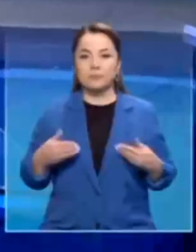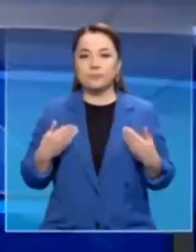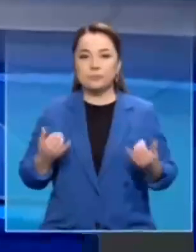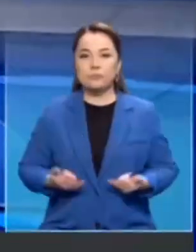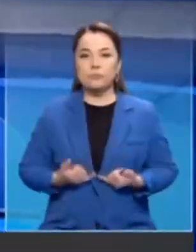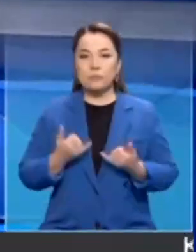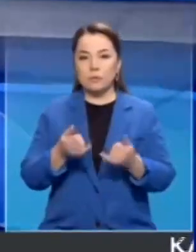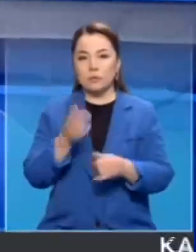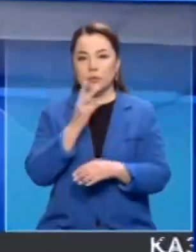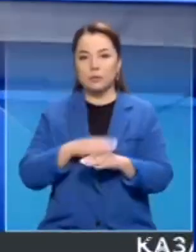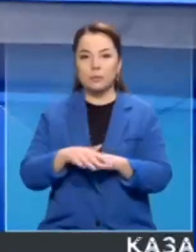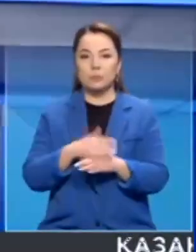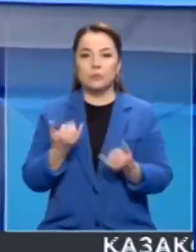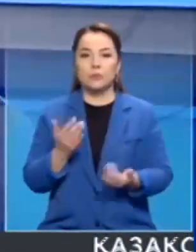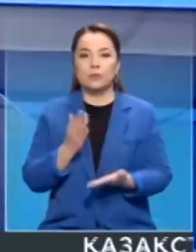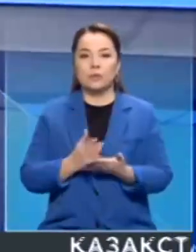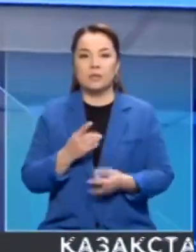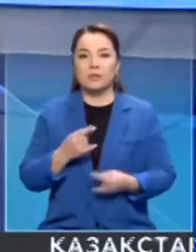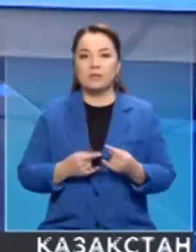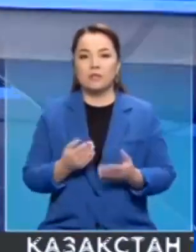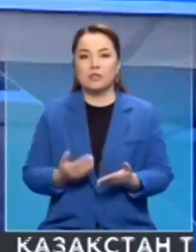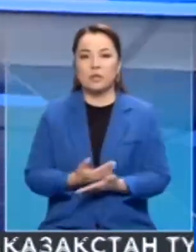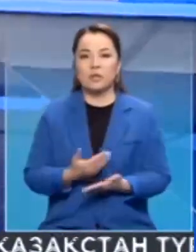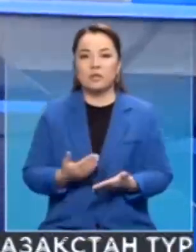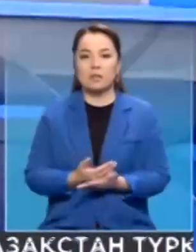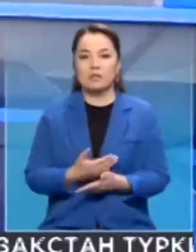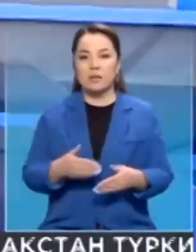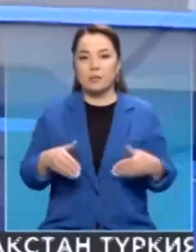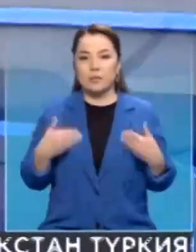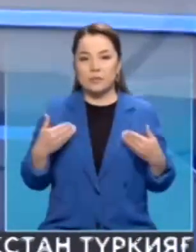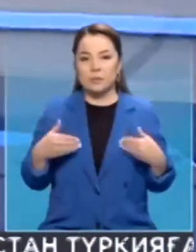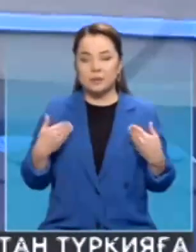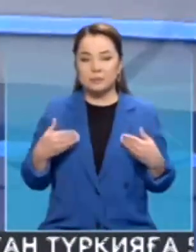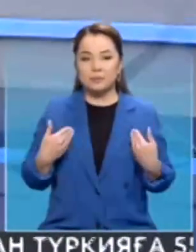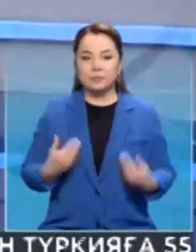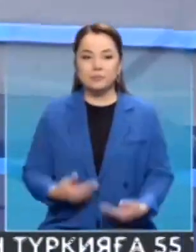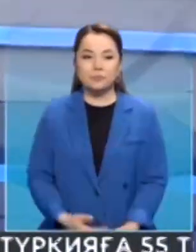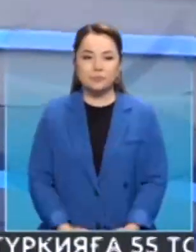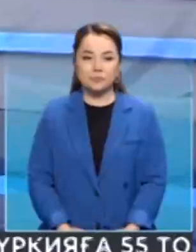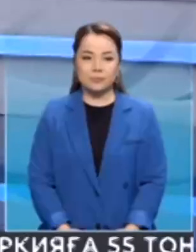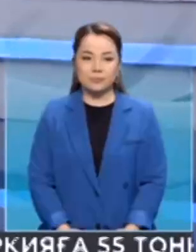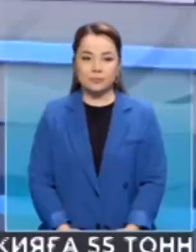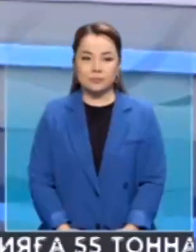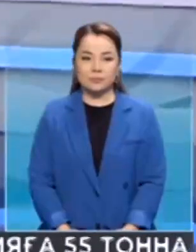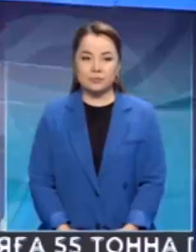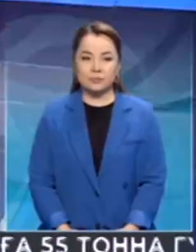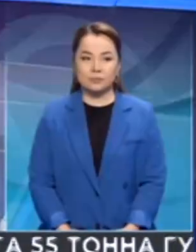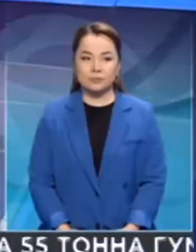Ассаламу алейкум, құрметті көрермен, ұлт арнаның эфирінде ақпарат, студияда Дархан Рахымжан, Сурда отырмада Шырынжан Қабыл.